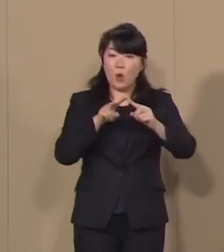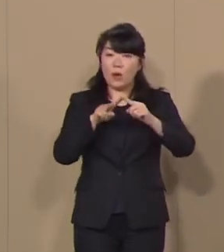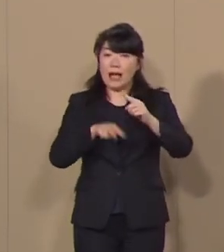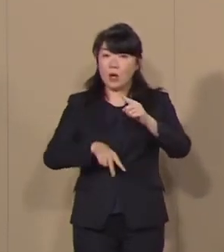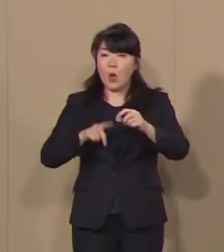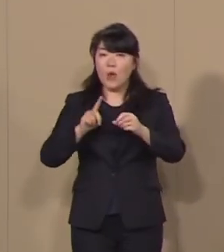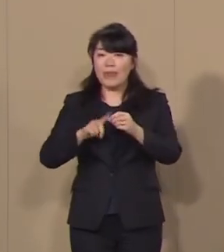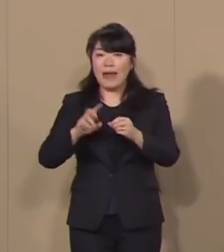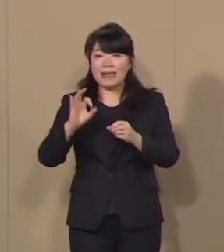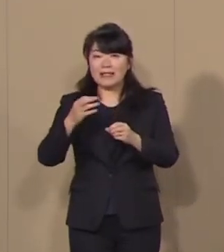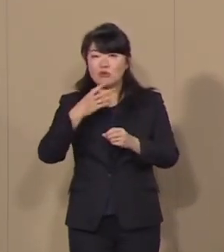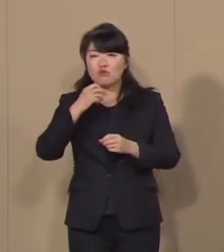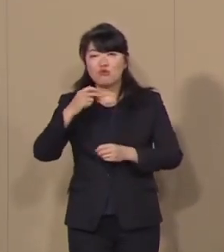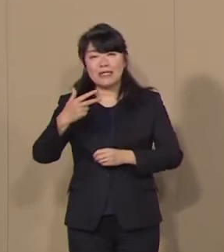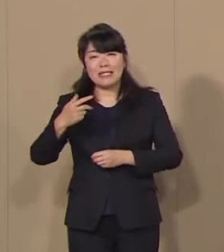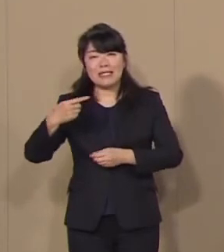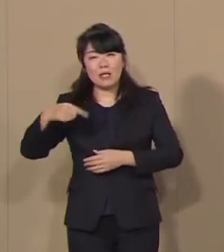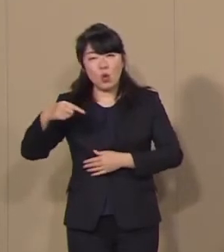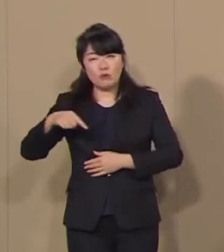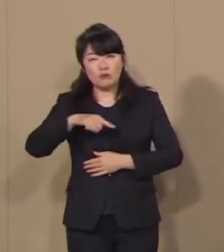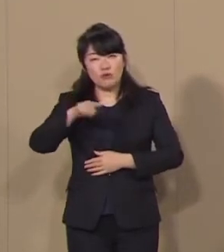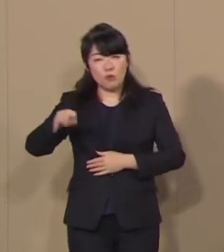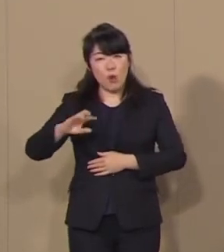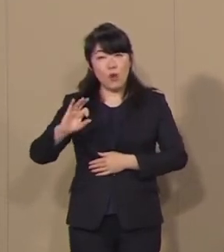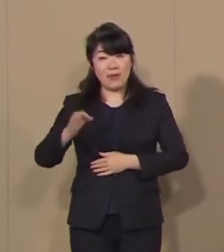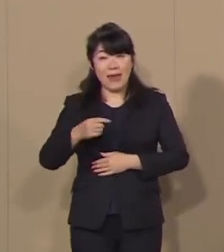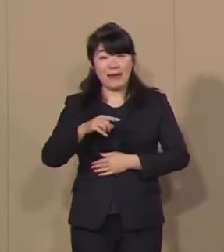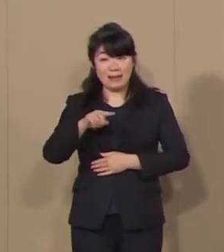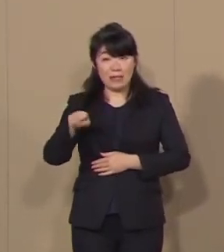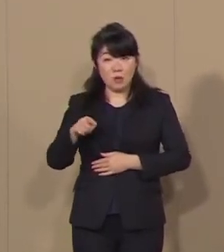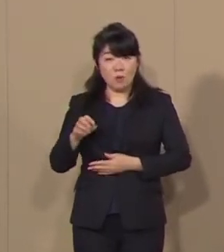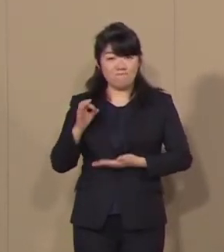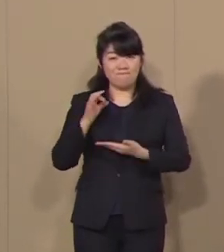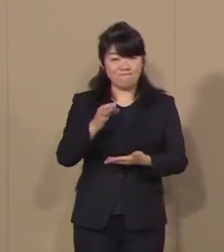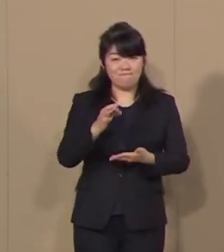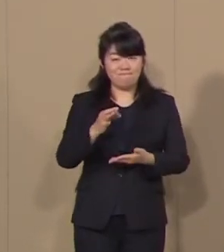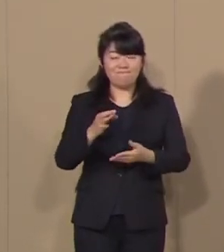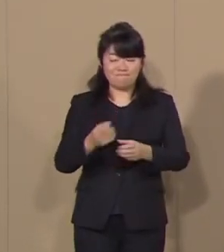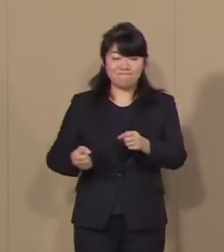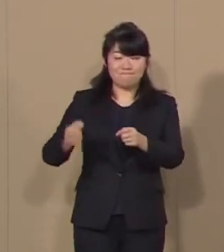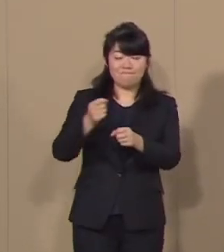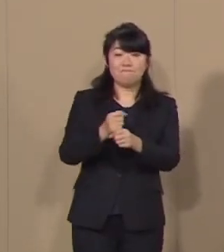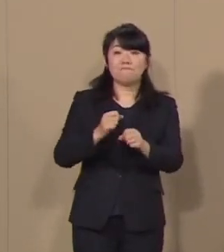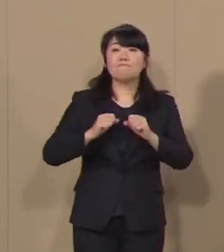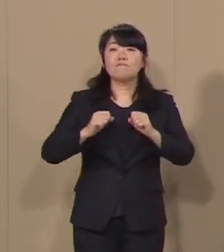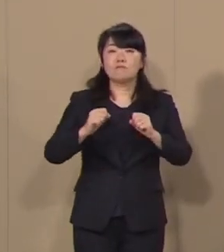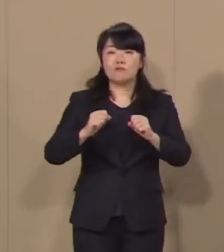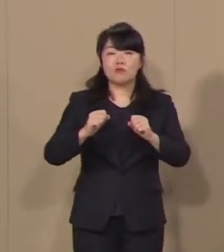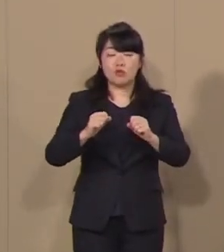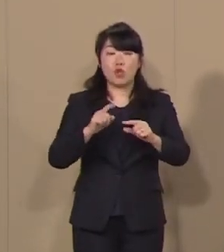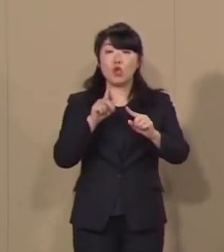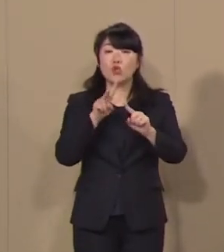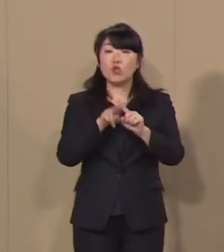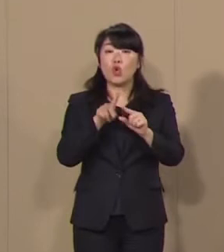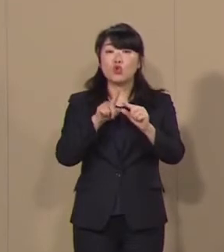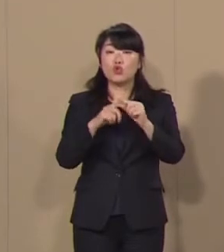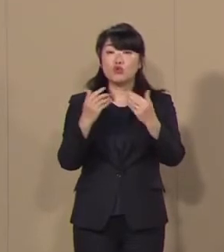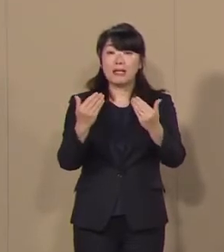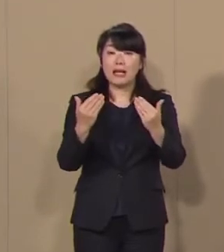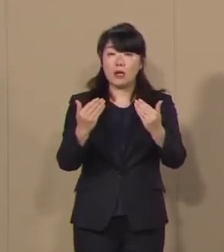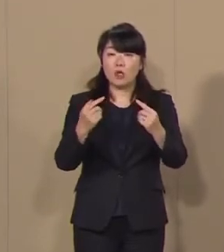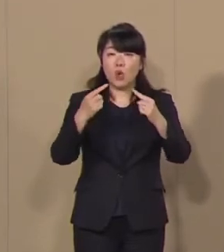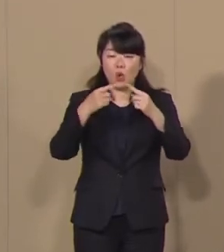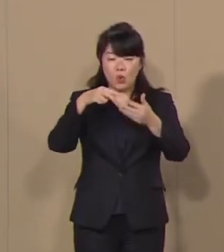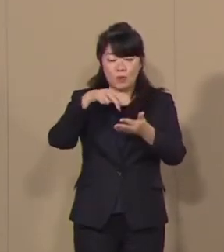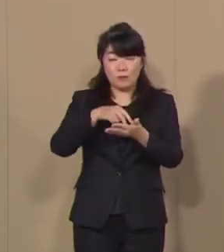福祉教育に税金を投入し再建をしていきます小中学校の公立学校の